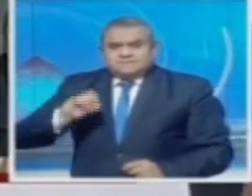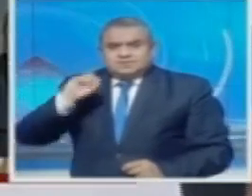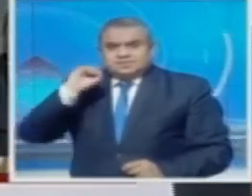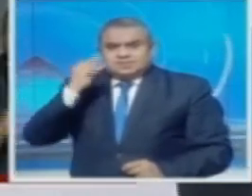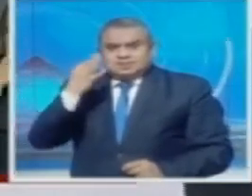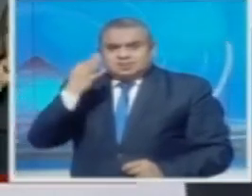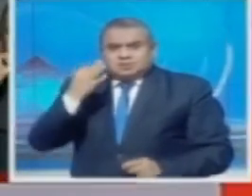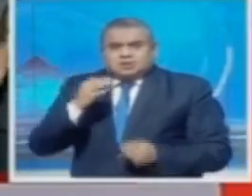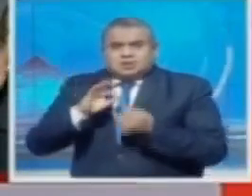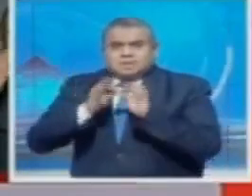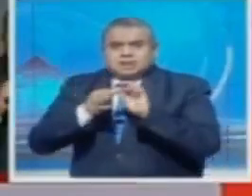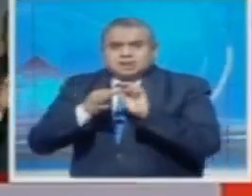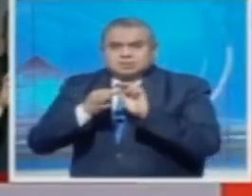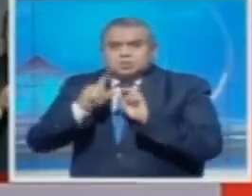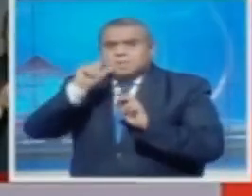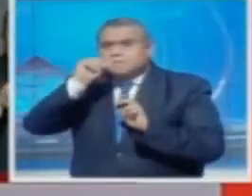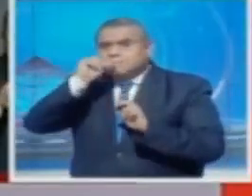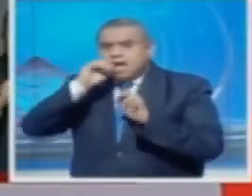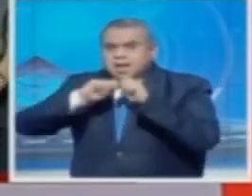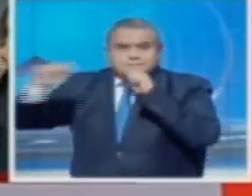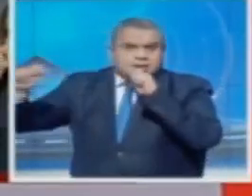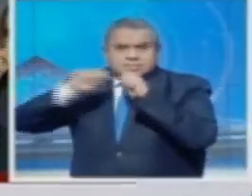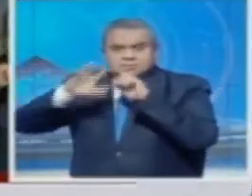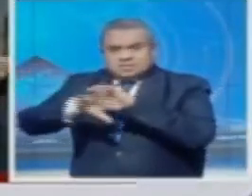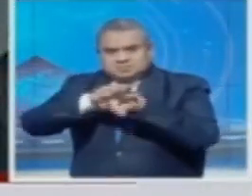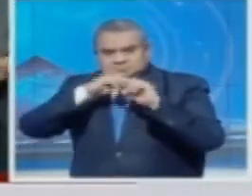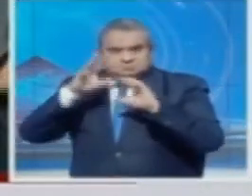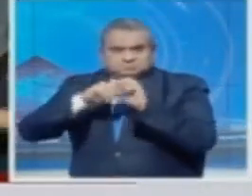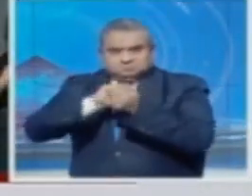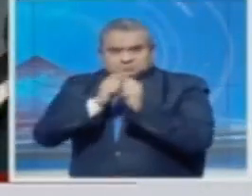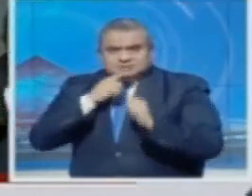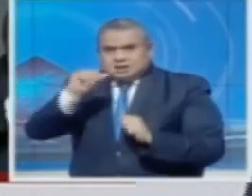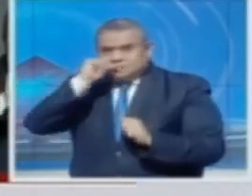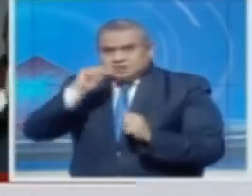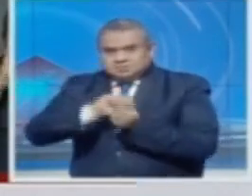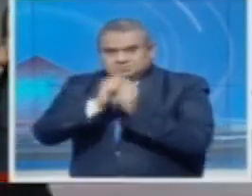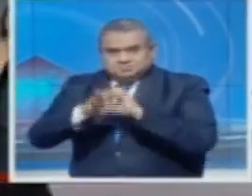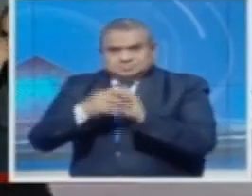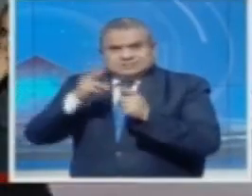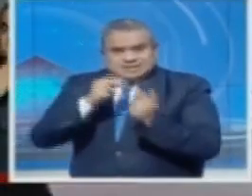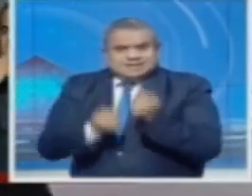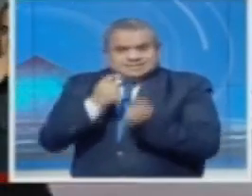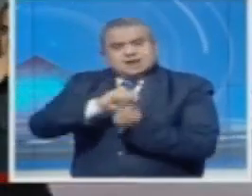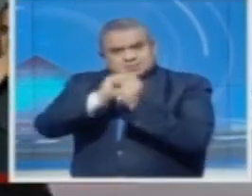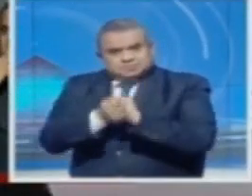13 مليون متر مية بيتم معالجتها من مياه الصرف الزراعي حتى يتم استخدامها أكثر من